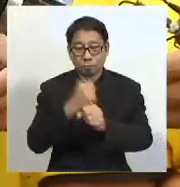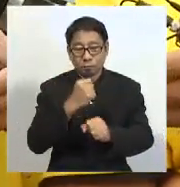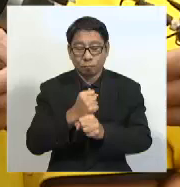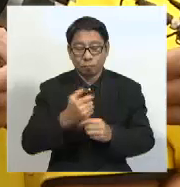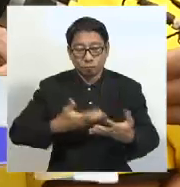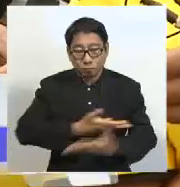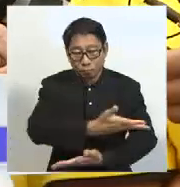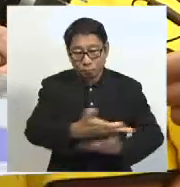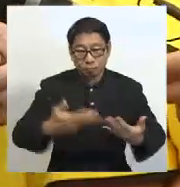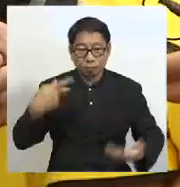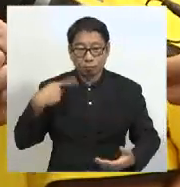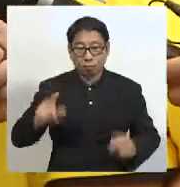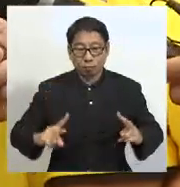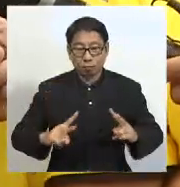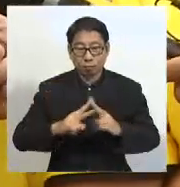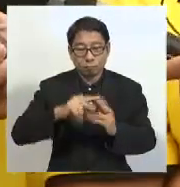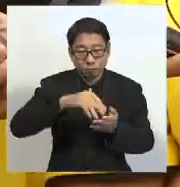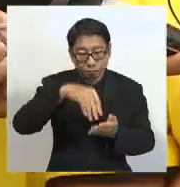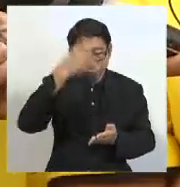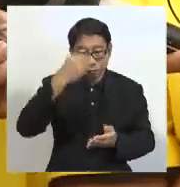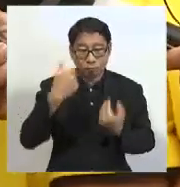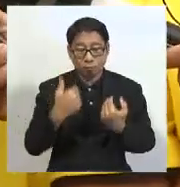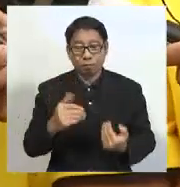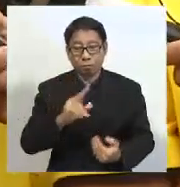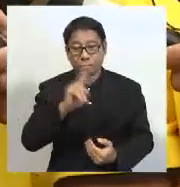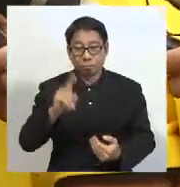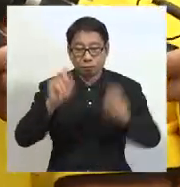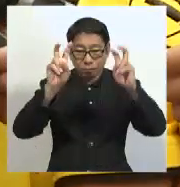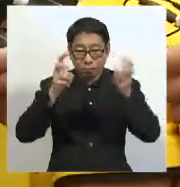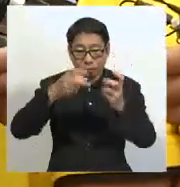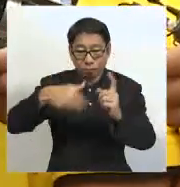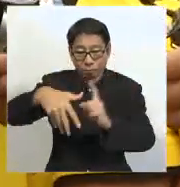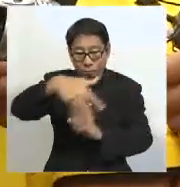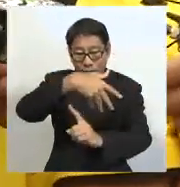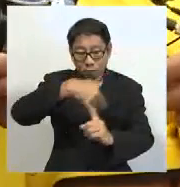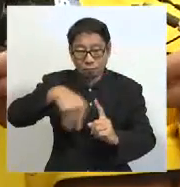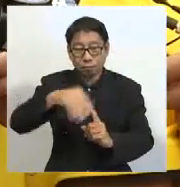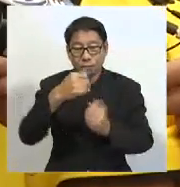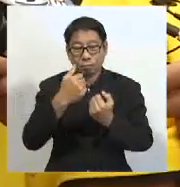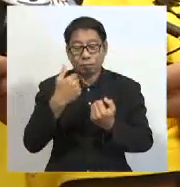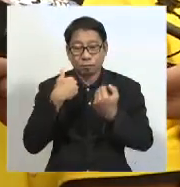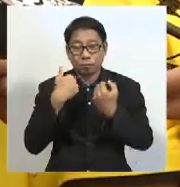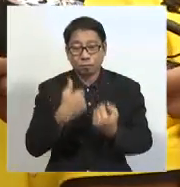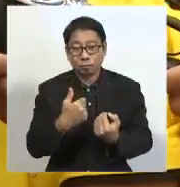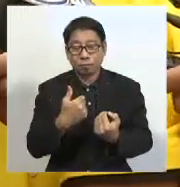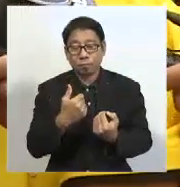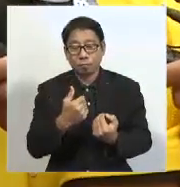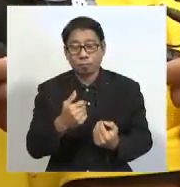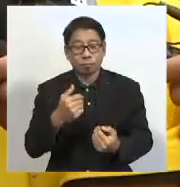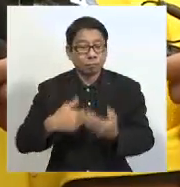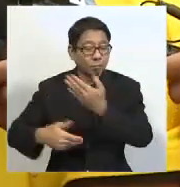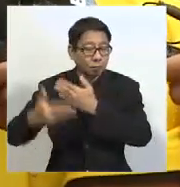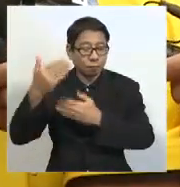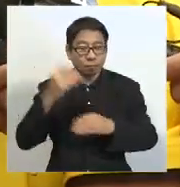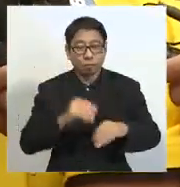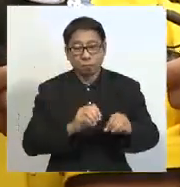ารือกับทางท่านปลัดกระทรวงศึกษาในการที่จะนำเอาประเด็นเรื่องสิ่งแวดล้อมเข้าไปสอนเด็กนักเรียนตั้งแต่รุ่นอนุบ